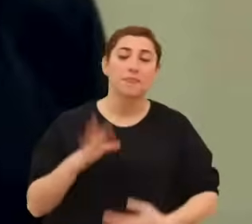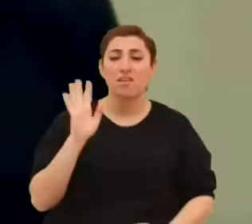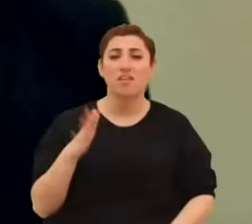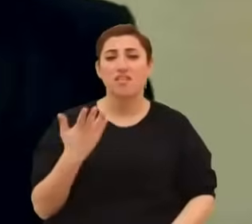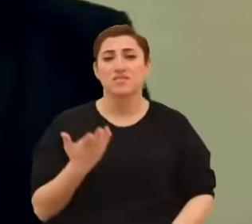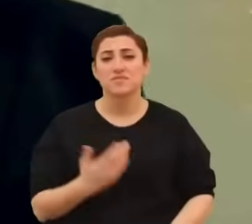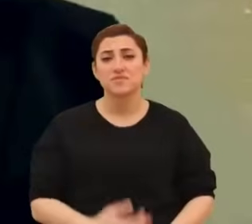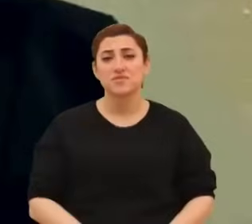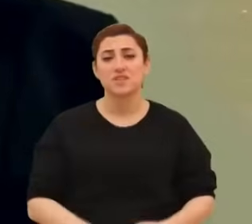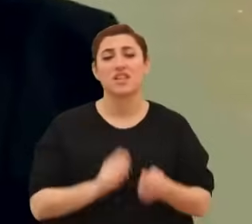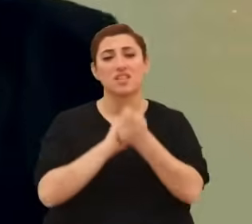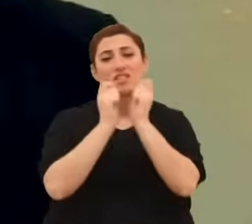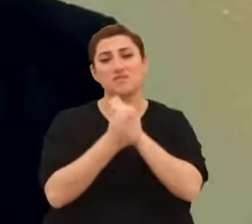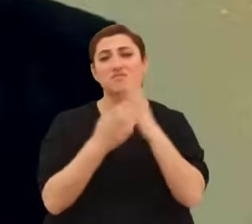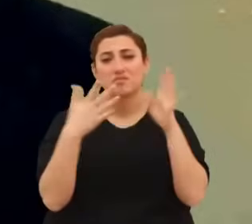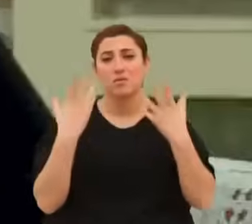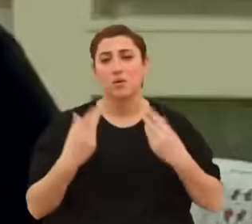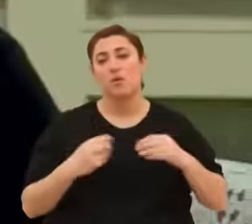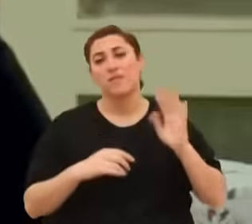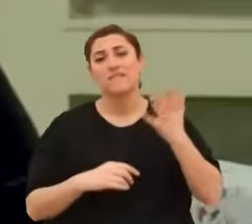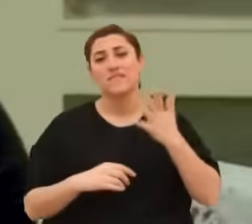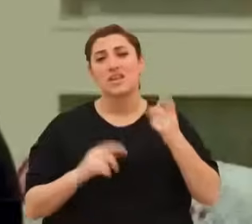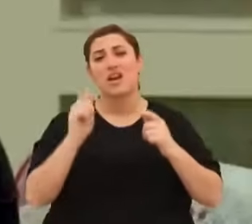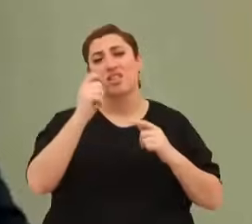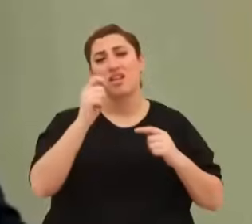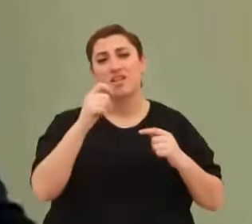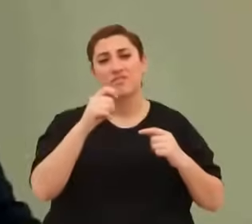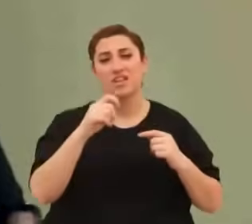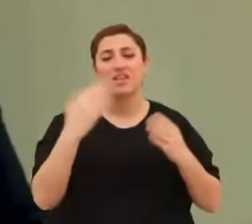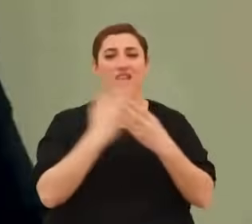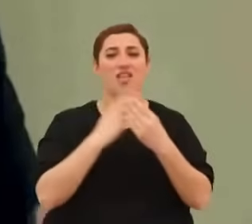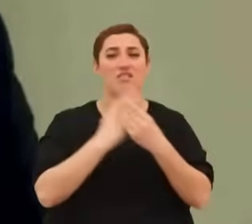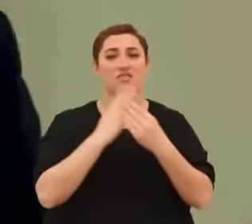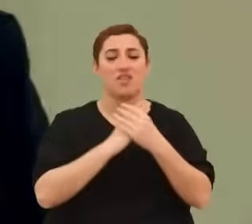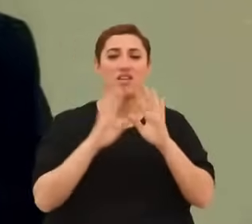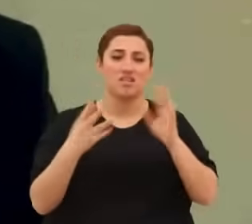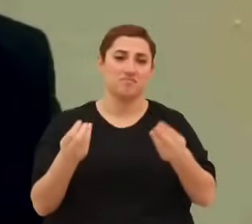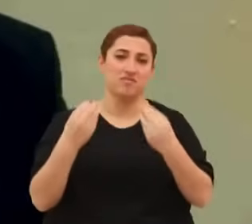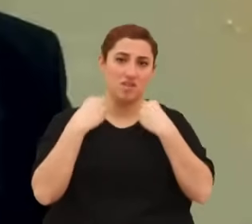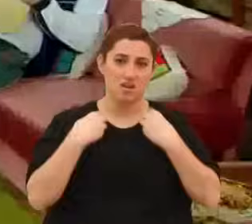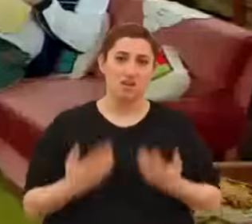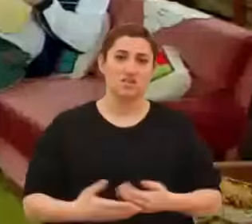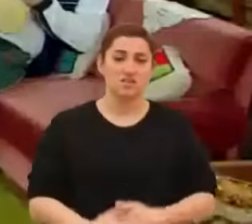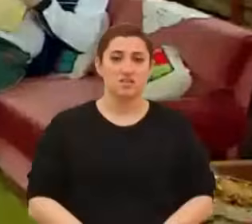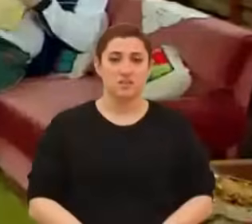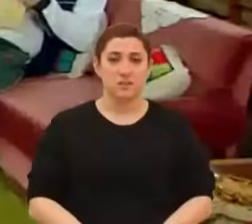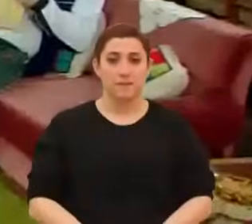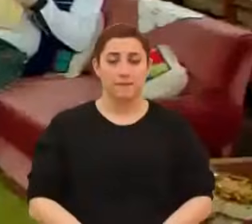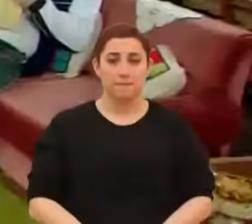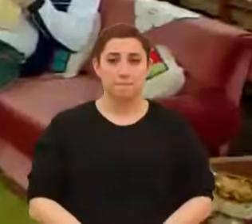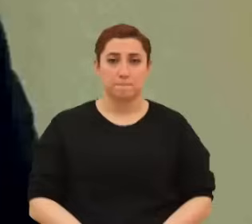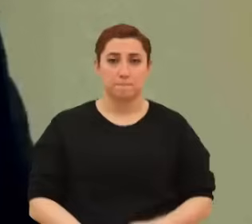işte demir teslim olayı falan. İşte anahtarları, evrakları bana devretti.